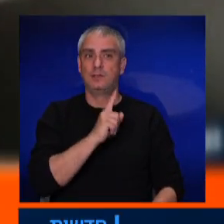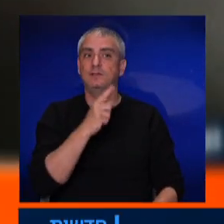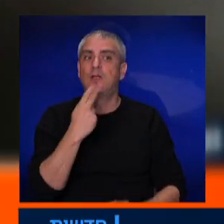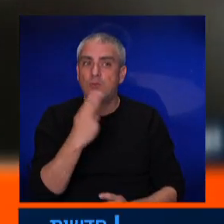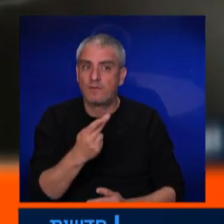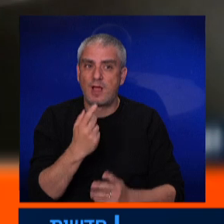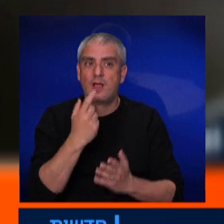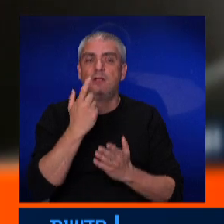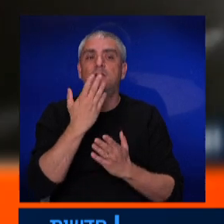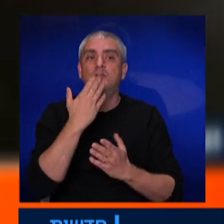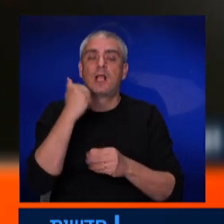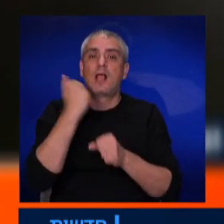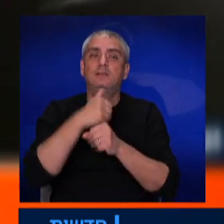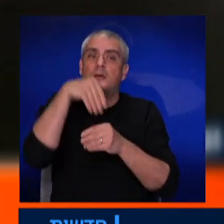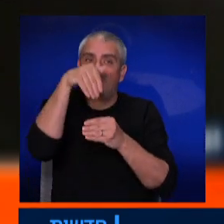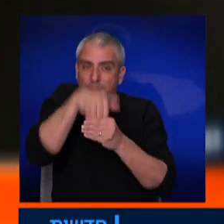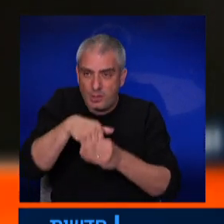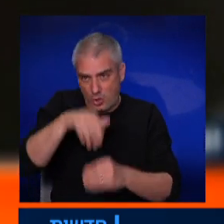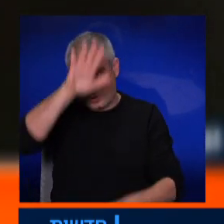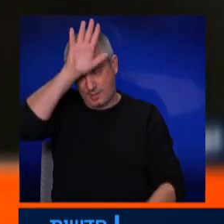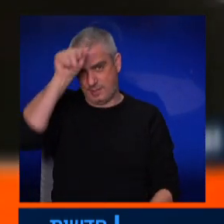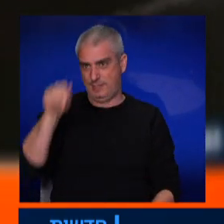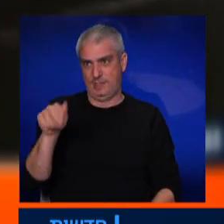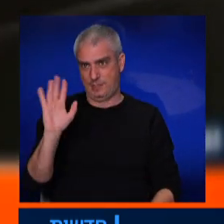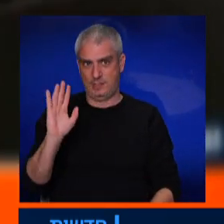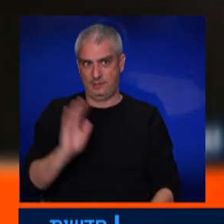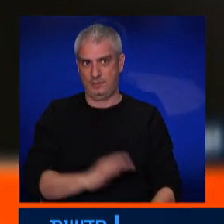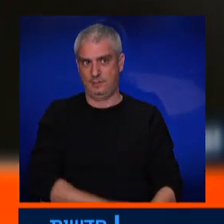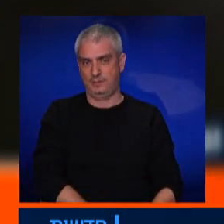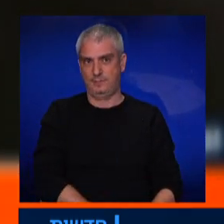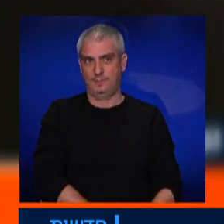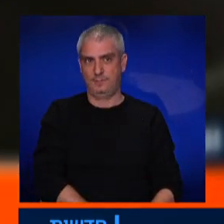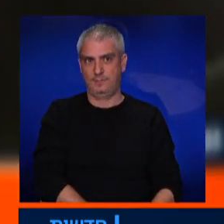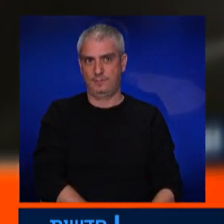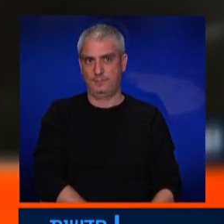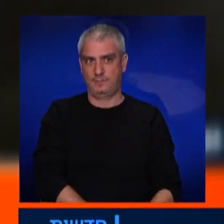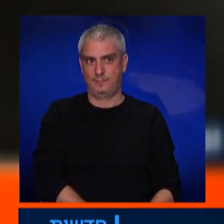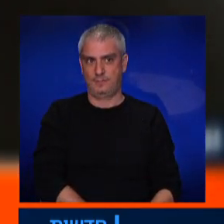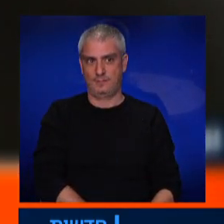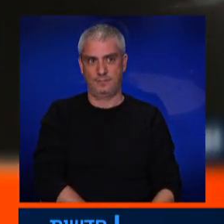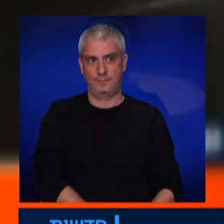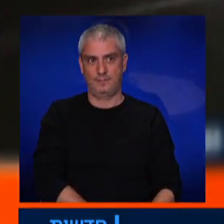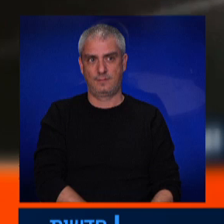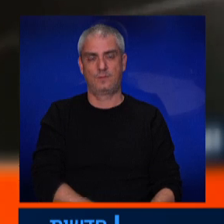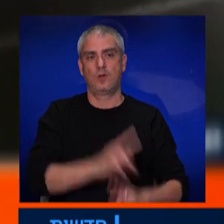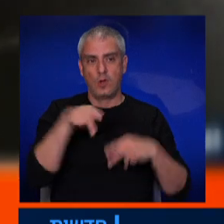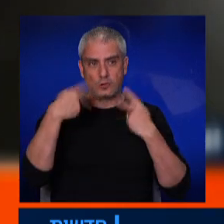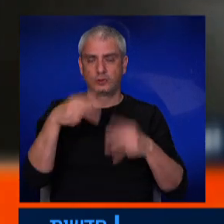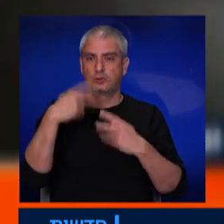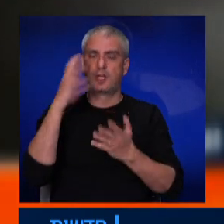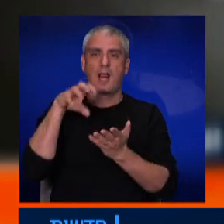جاء على خلفية استهدافات قامت بها إسرائيل في الداخل الإيراني وهي استهدافات متعددة